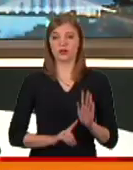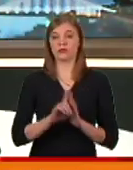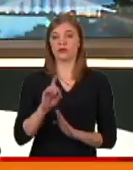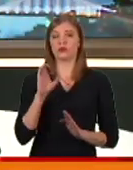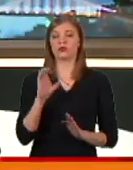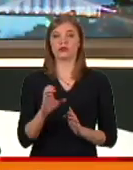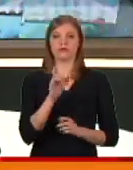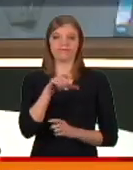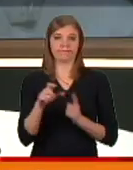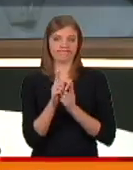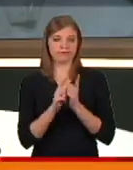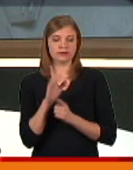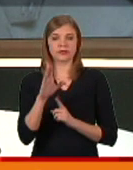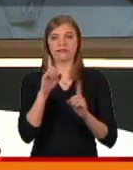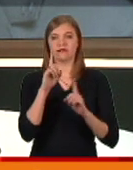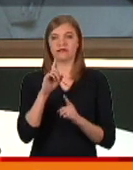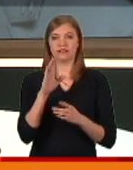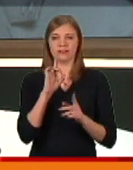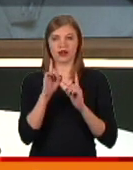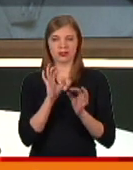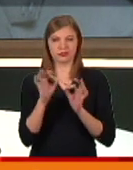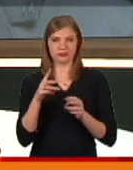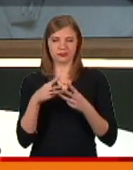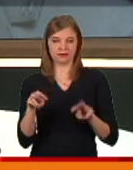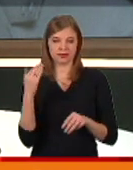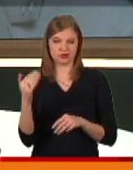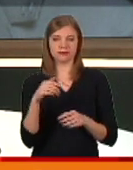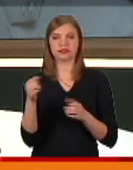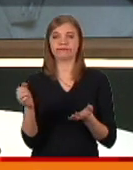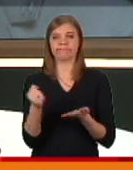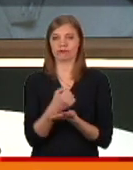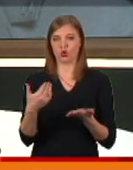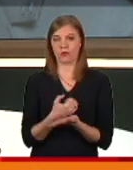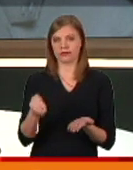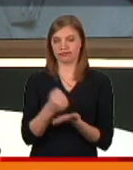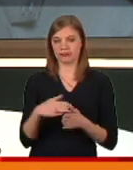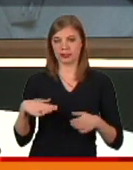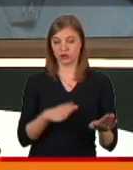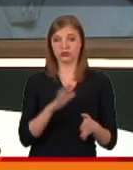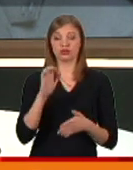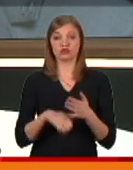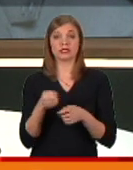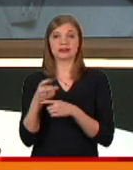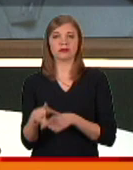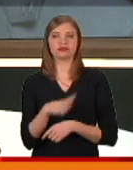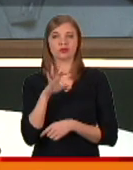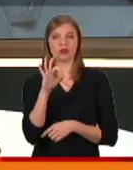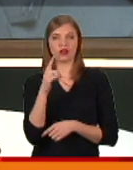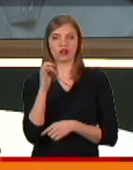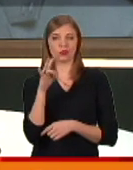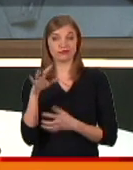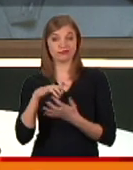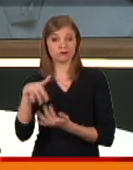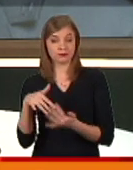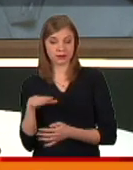Починаємо з кадрових рішень. У Радбезі новий перший заступник. На місце звільненого через корупційний скандал в оборонці Олега Гладковського